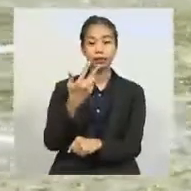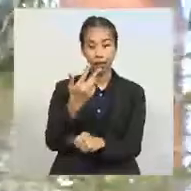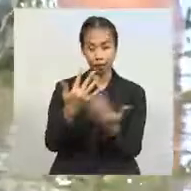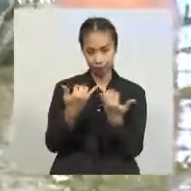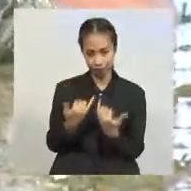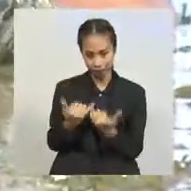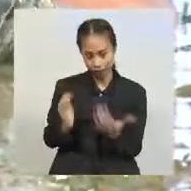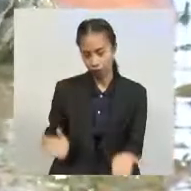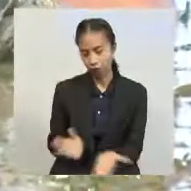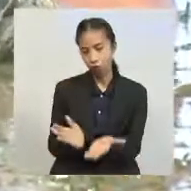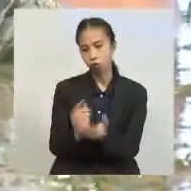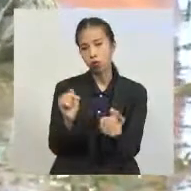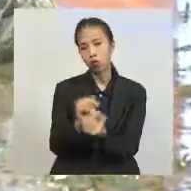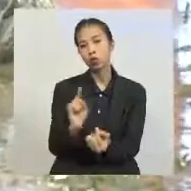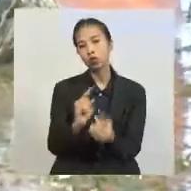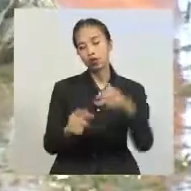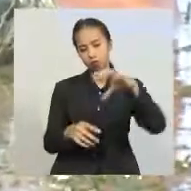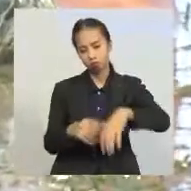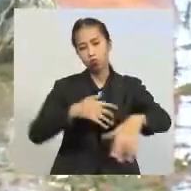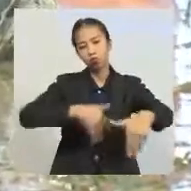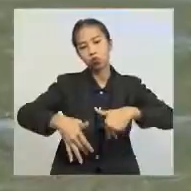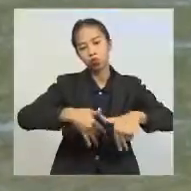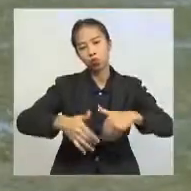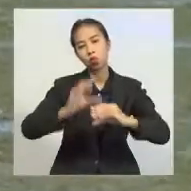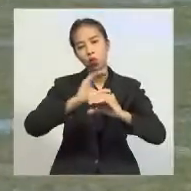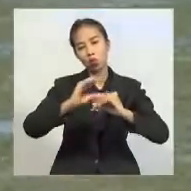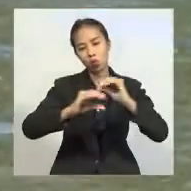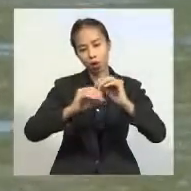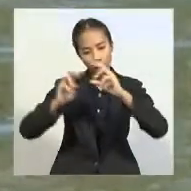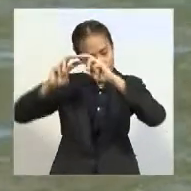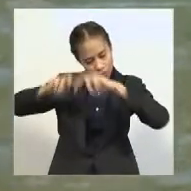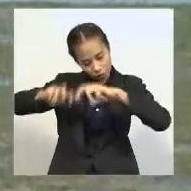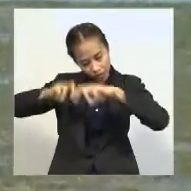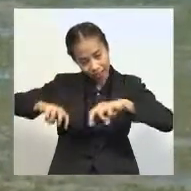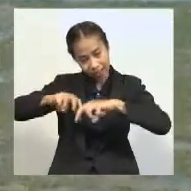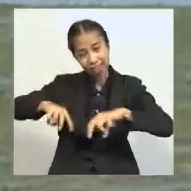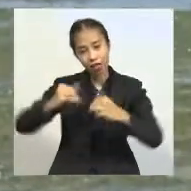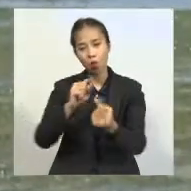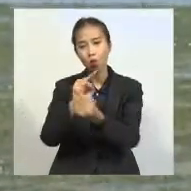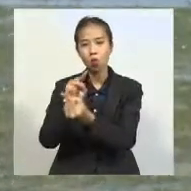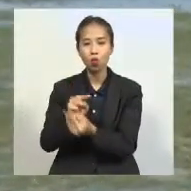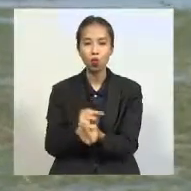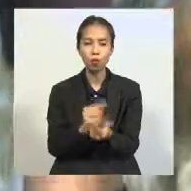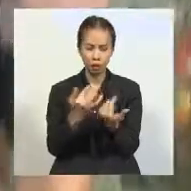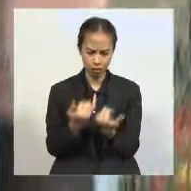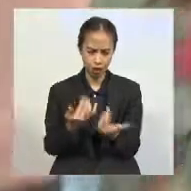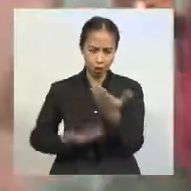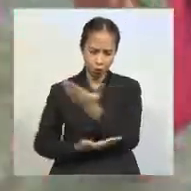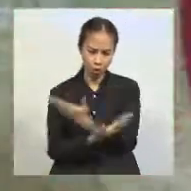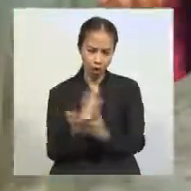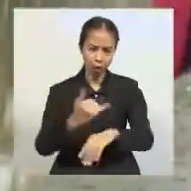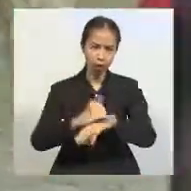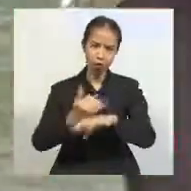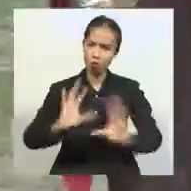สนับสนุนให้ประชาชนที่เกาะลิบงร่วมทำโครงการวิจัยอนุรักษ์พยูนเพราะพบว่าอยู่ในภาวะเสี่ยงต่อการสู